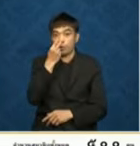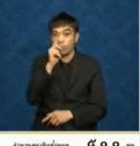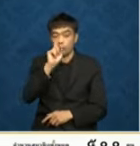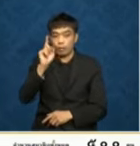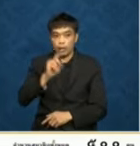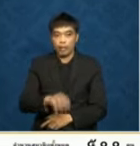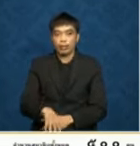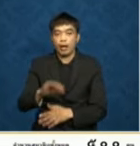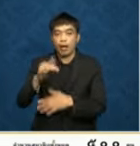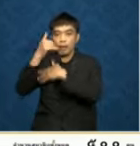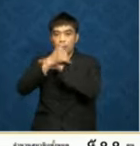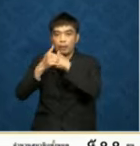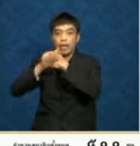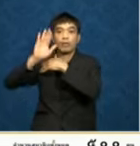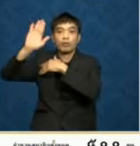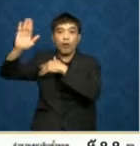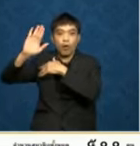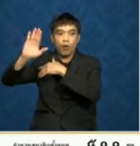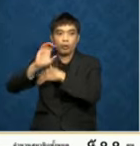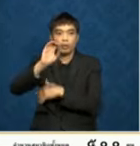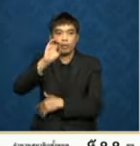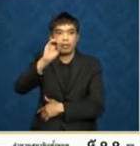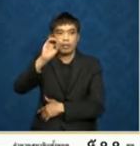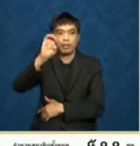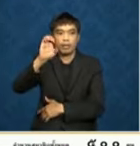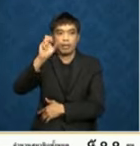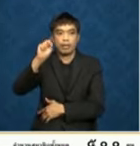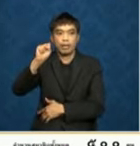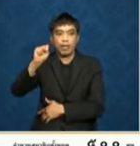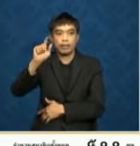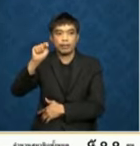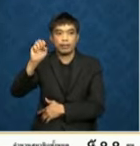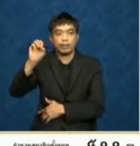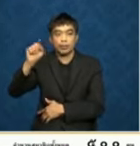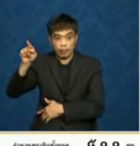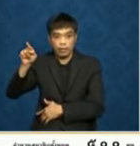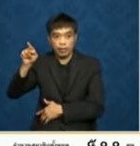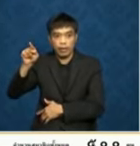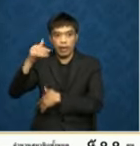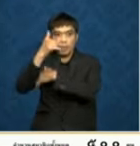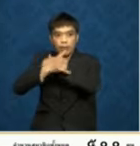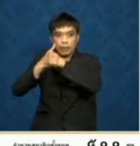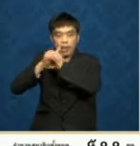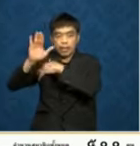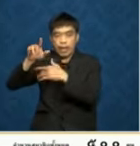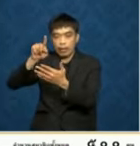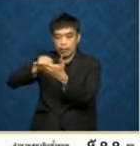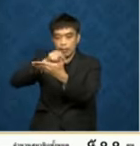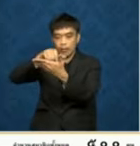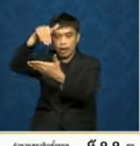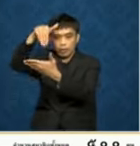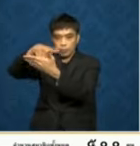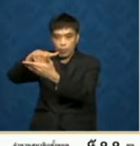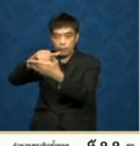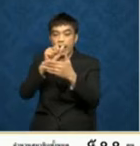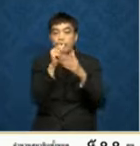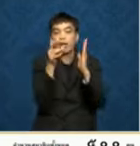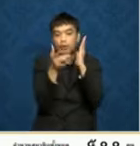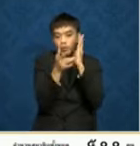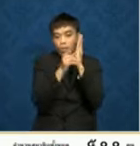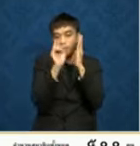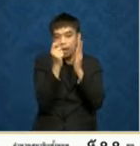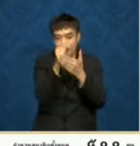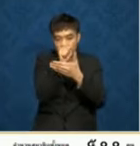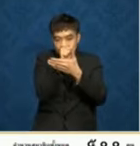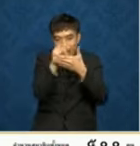ากร Estonia กวา 60% นะครับใช้ช่องทางนี้ในกเลอกตระดบประเทศเลือกสอสอข้าสภาหนแะครับเขาก